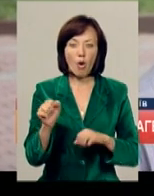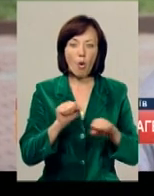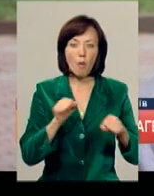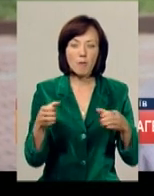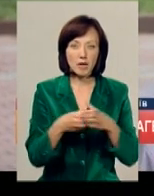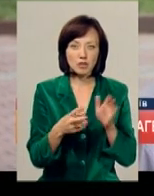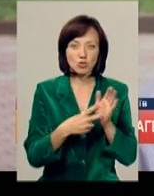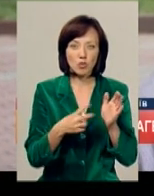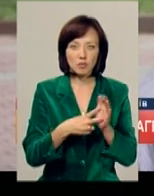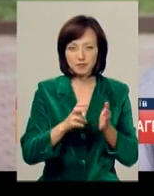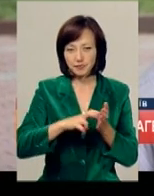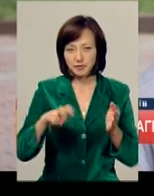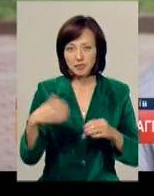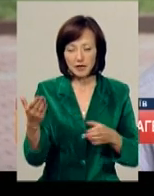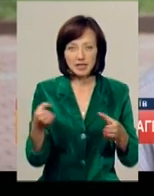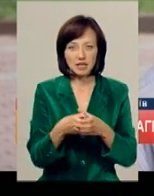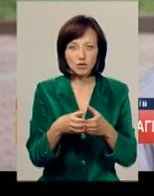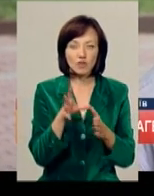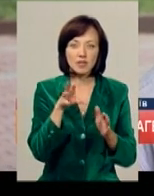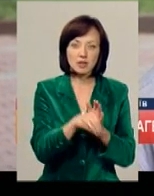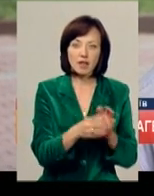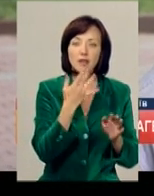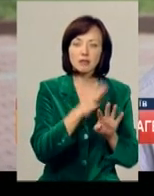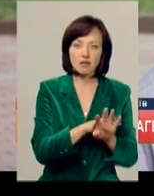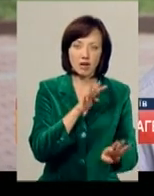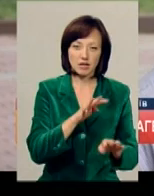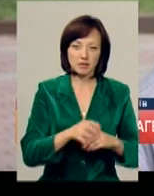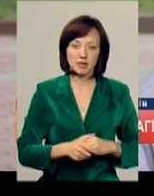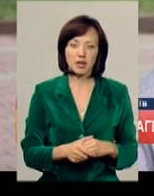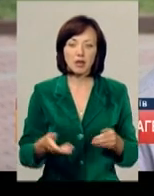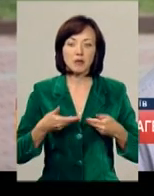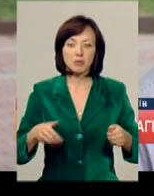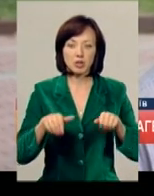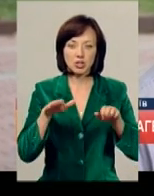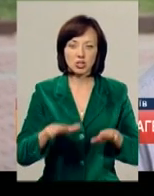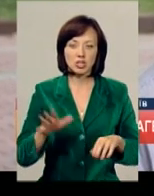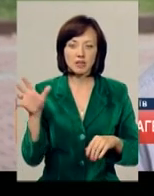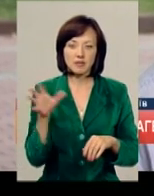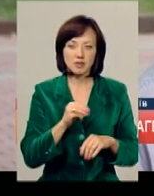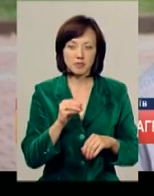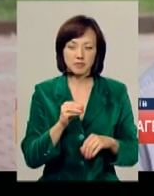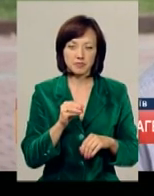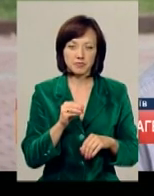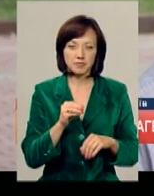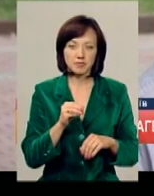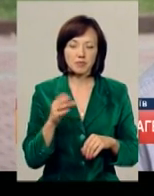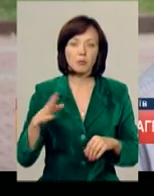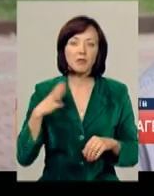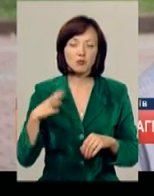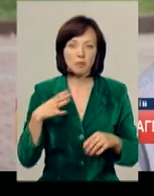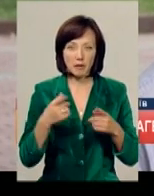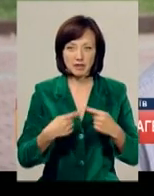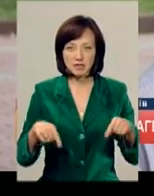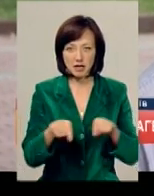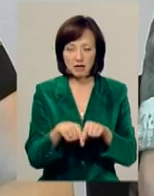сьомий батальйон виходить з правого сектора аби увійти до складу Нацгвардії мы решили всем бывшим подразделениям